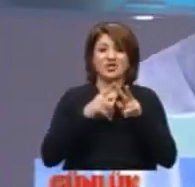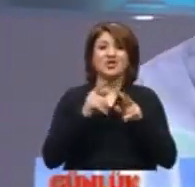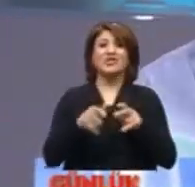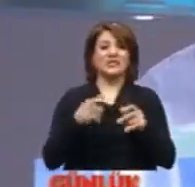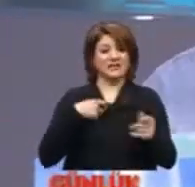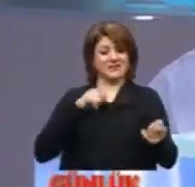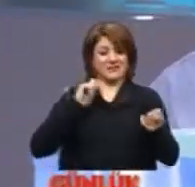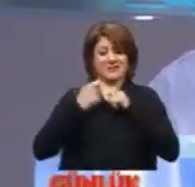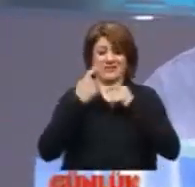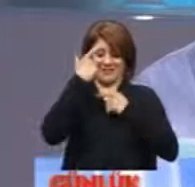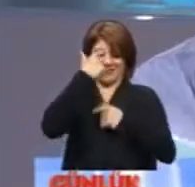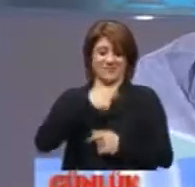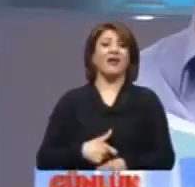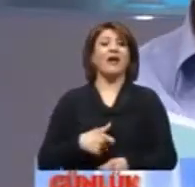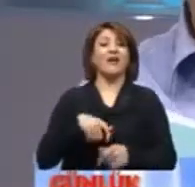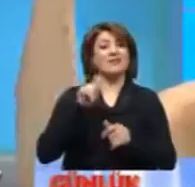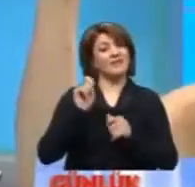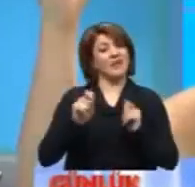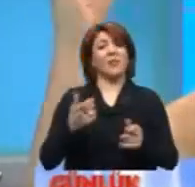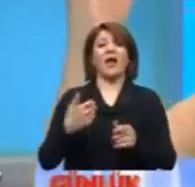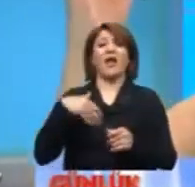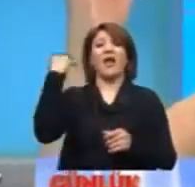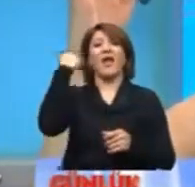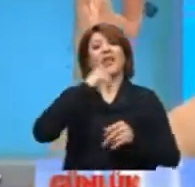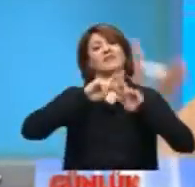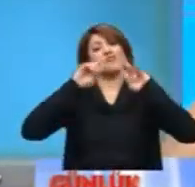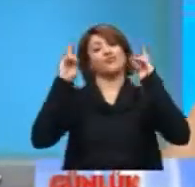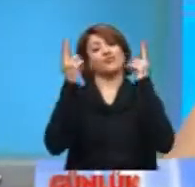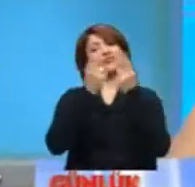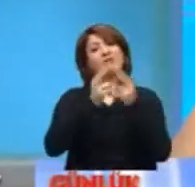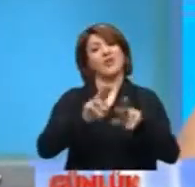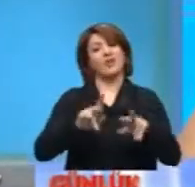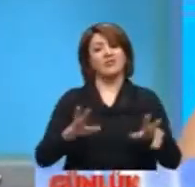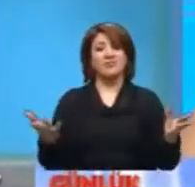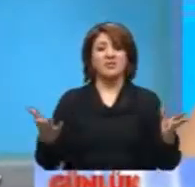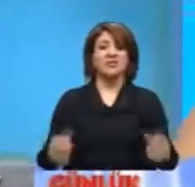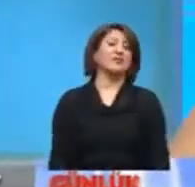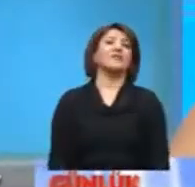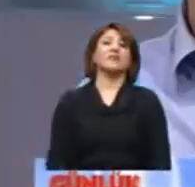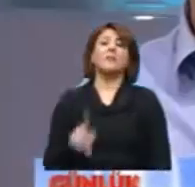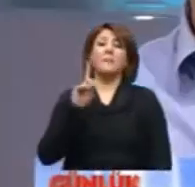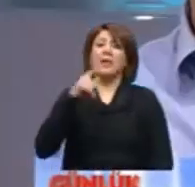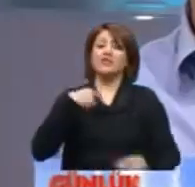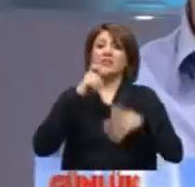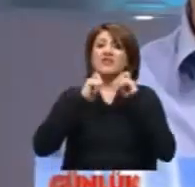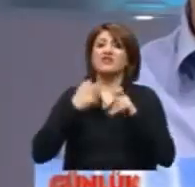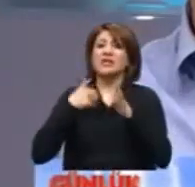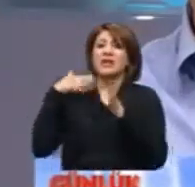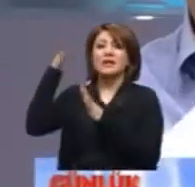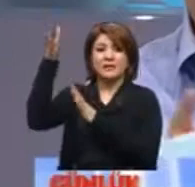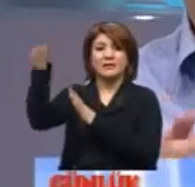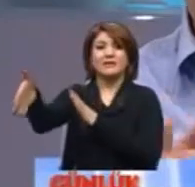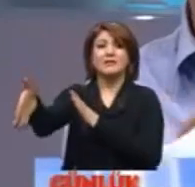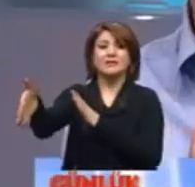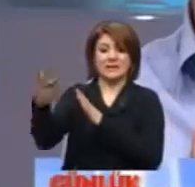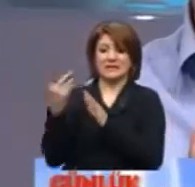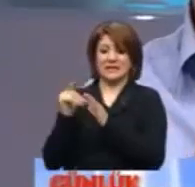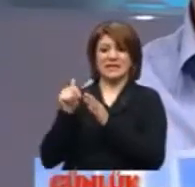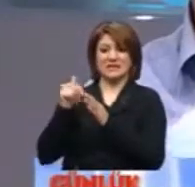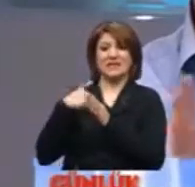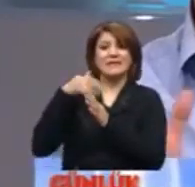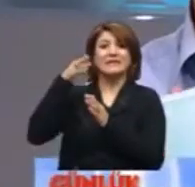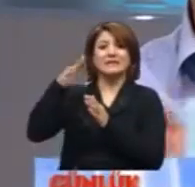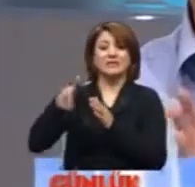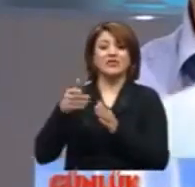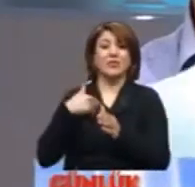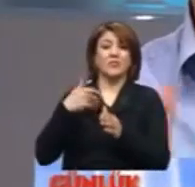satılır. Sahte dünya, yalan dünya. Yalan dünya. Ya ben bir gün Çin'e gideceğim. Yani belki de merak ediyorum